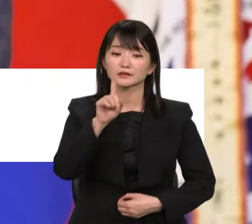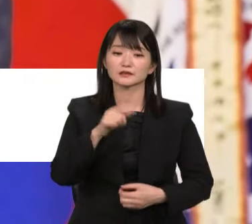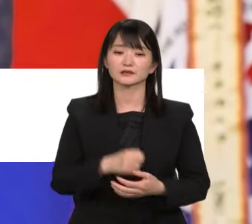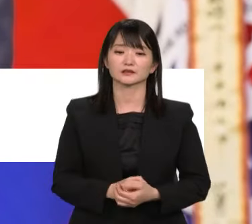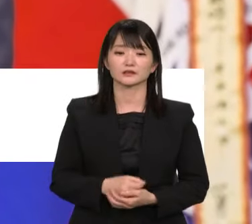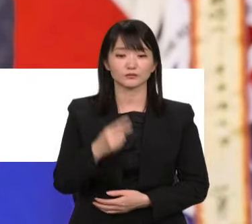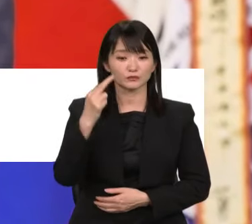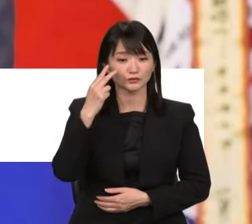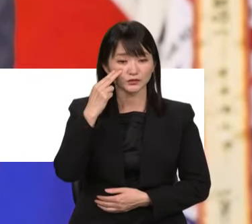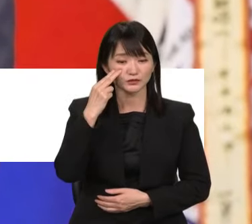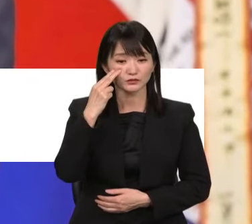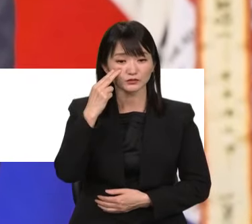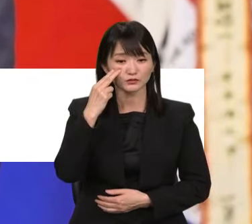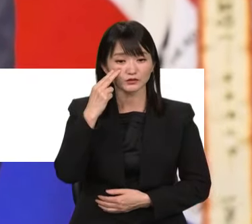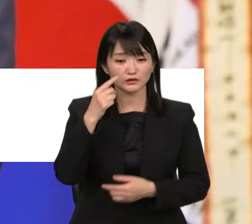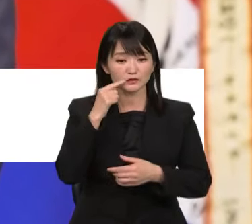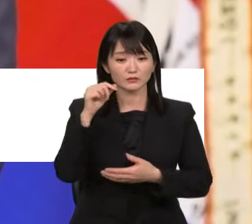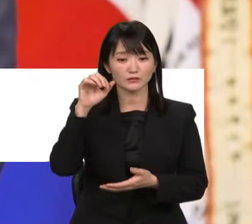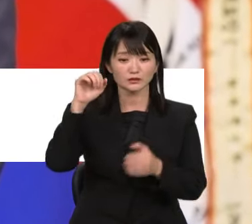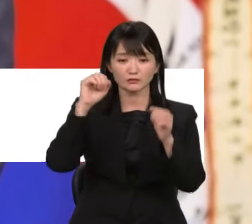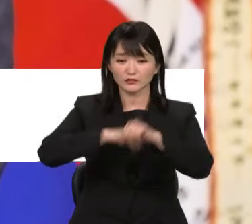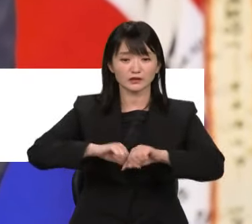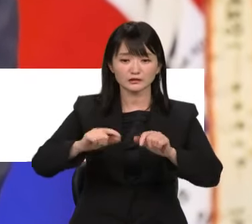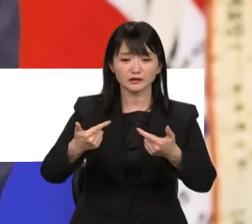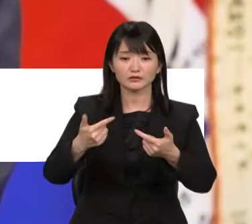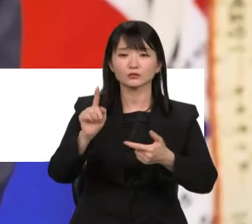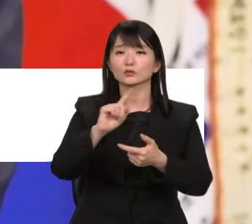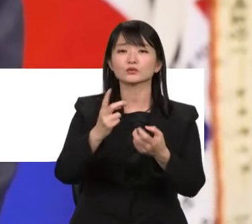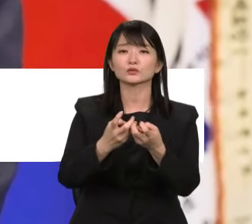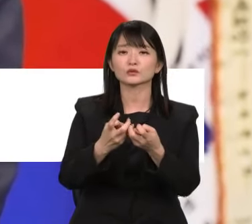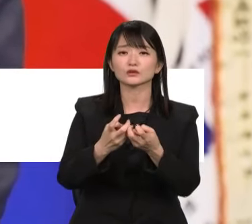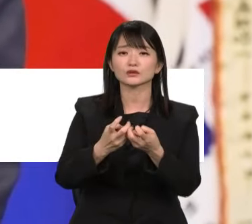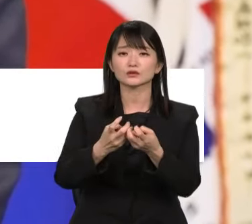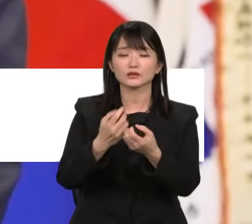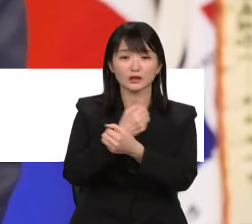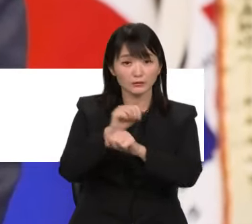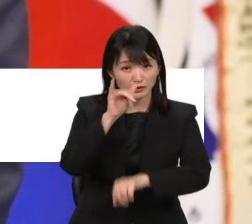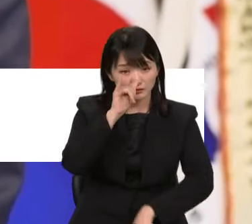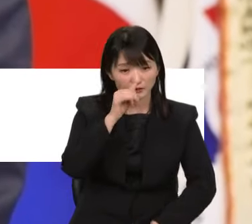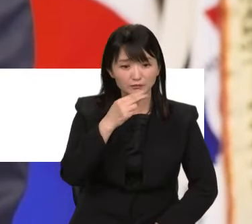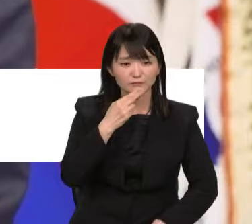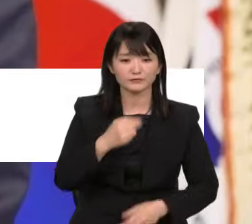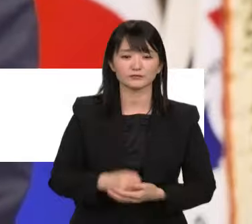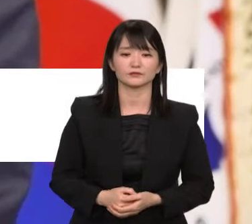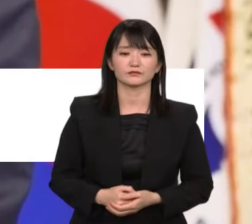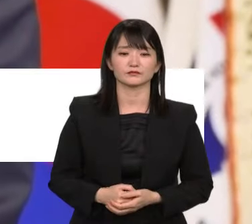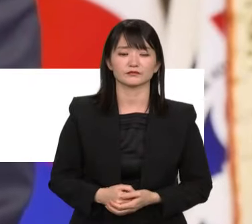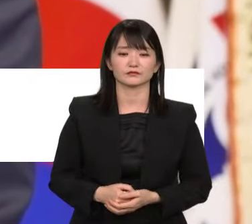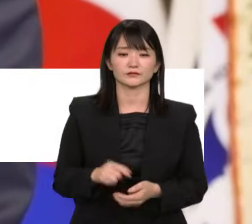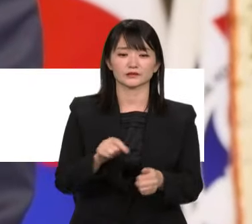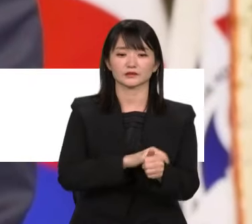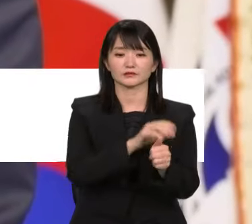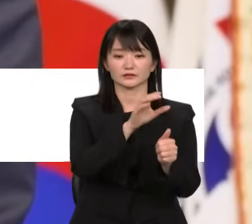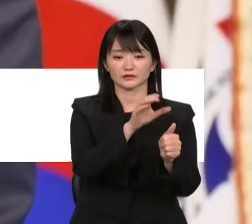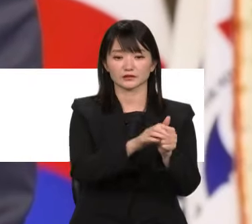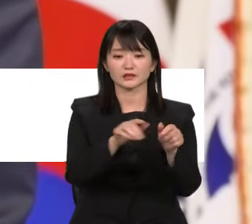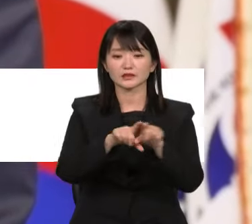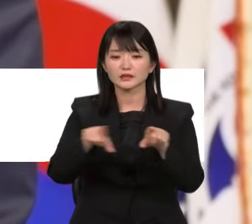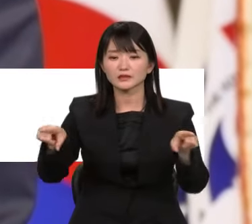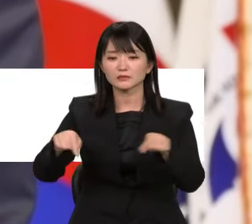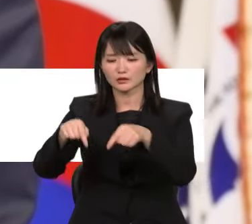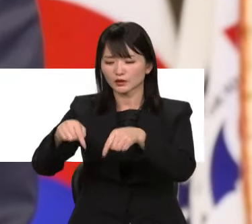해방 안 시켰으면 뭐 왔겠어요. 좀 당당합니다. 저는 특임이고 그래서 일반 그런 외교부 공무원들씩